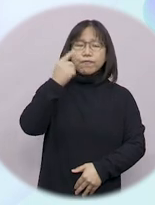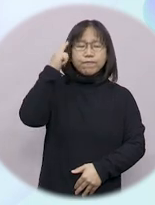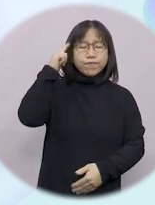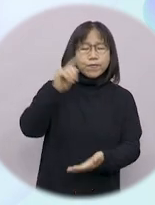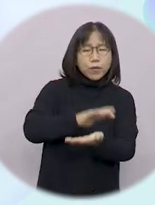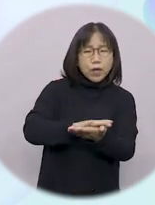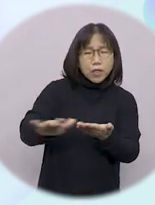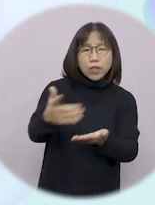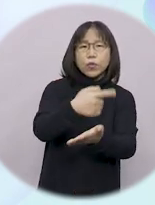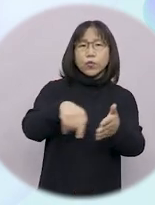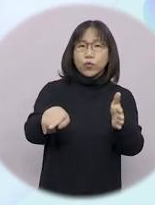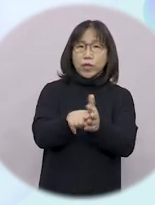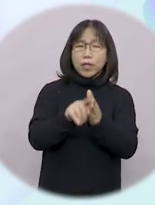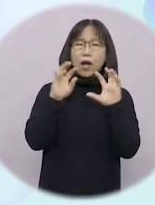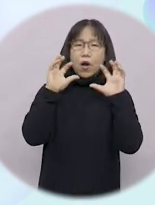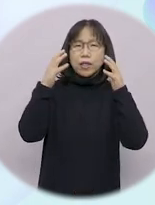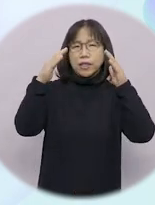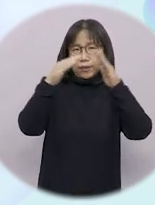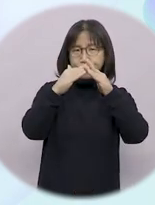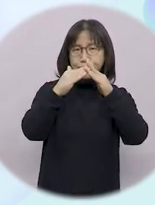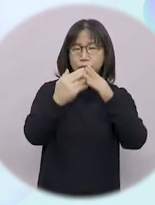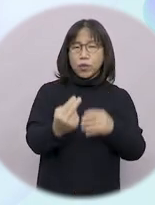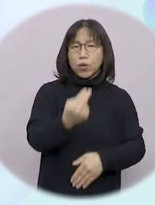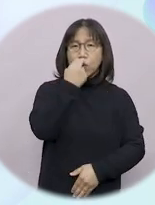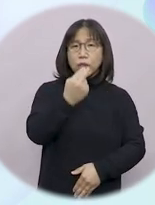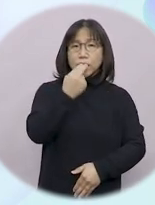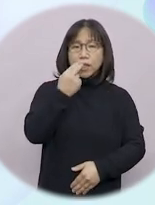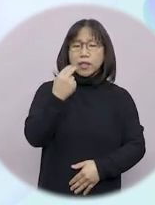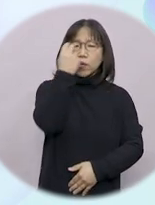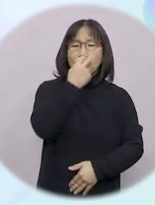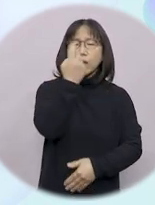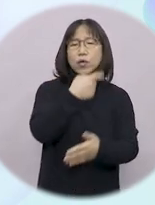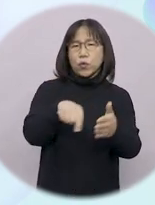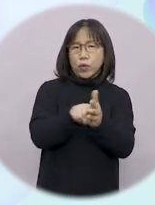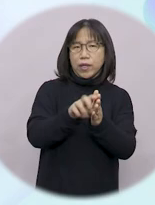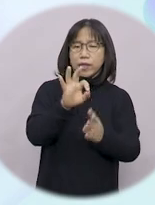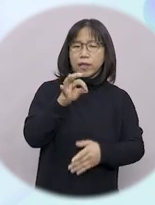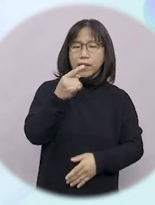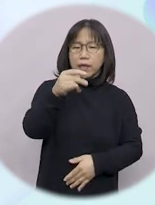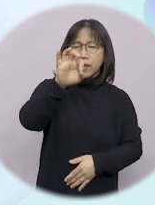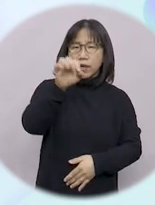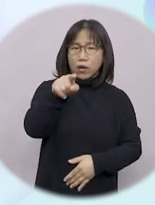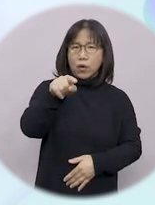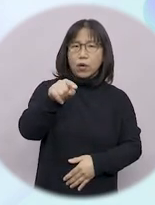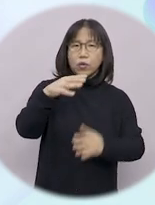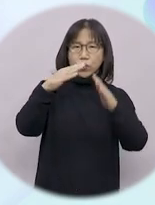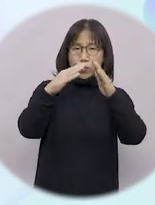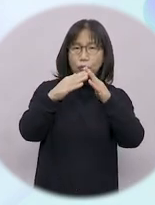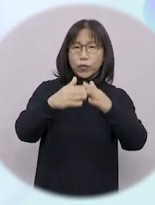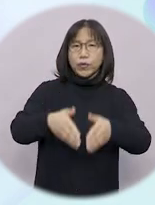다중 이용 시설의 공기질 관리를 위한 안심클릭 내어 존을 조성했습니다